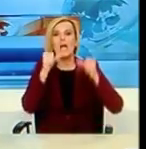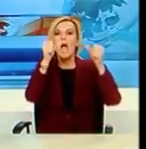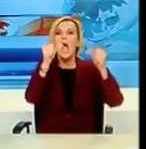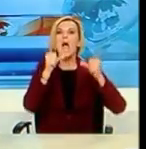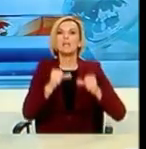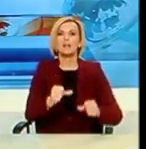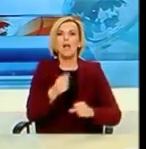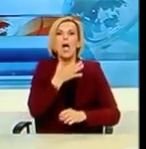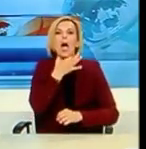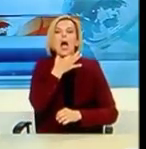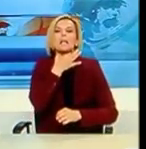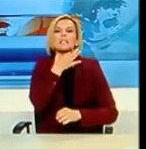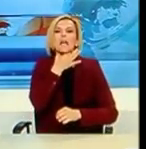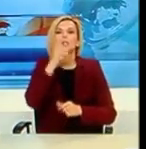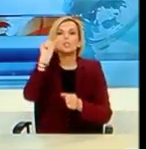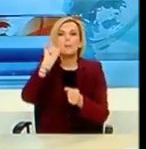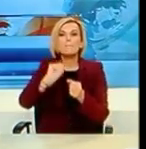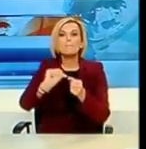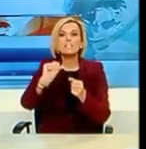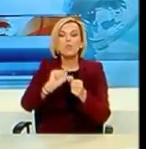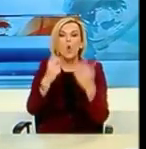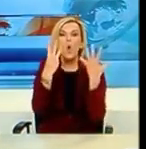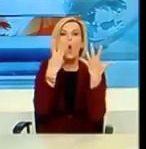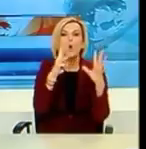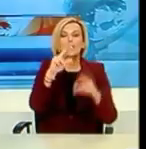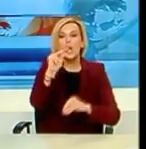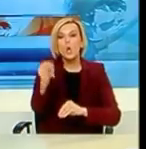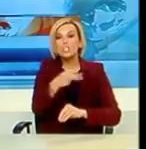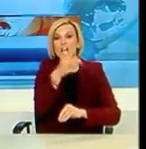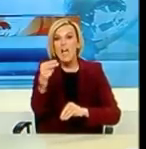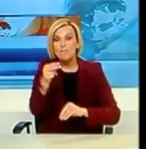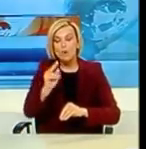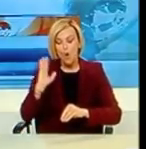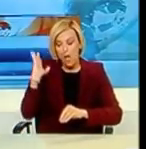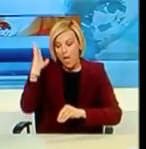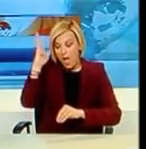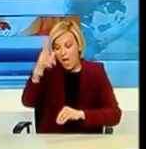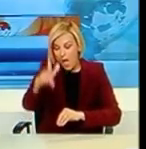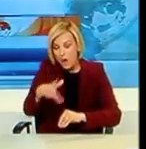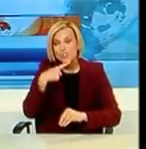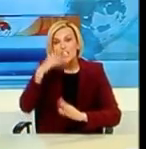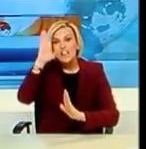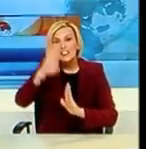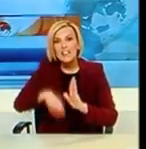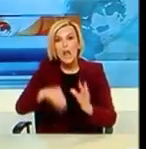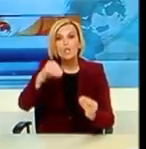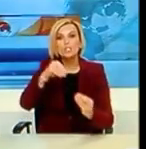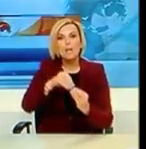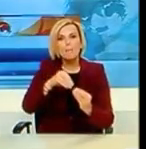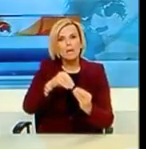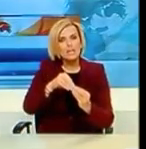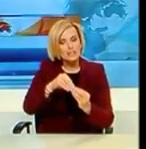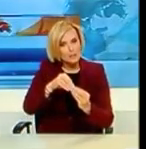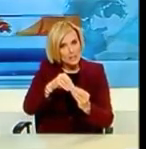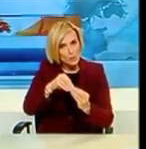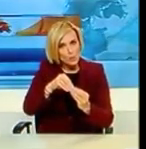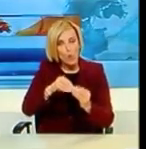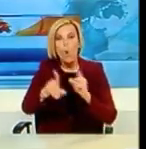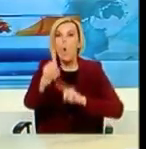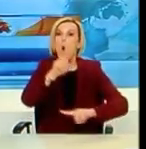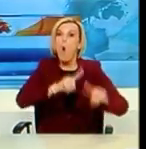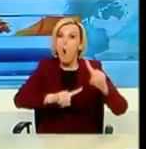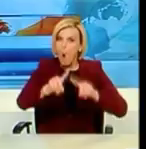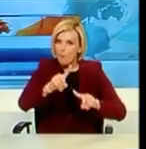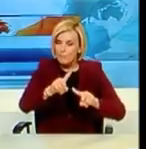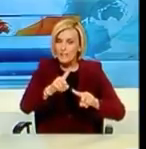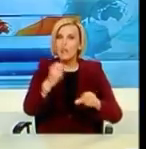έκτακτος μισθός των 800 ευρώ ως τα τέλη Απριλίου και σε όσους απασχολούνται σε επιχειρήσεις που εξακολουθούν να λειτουργούν με μείωση του